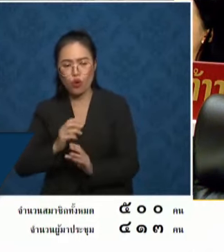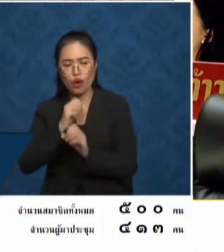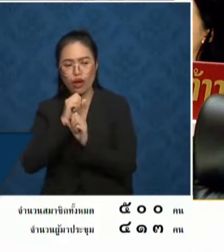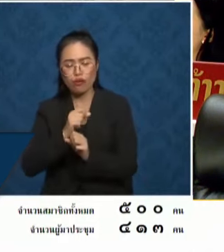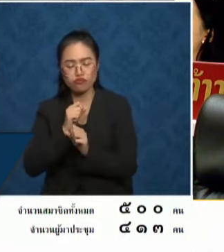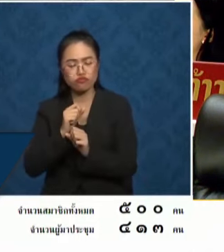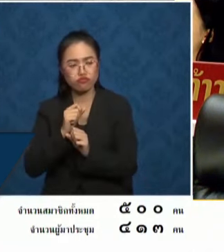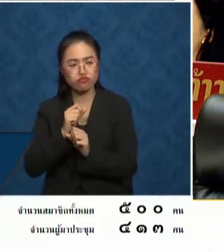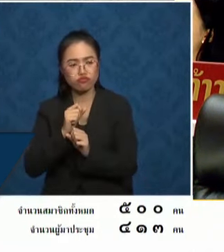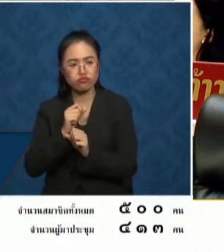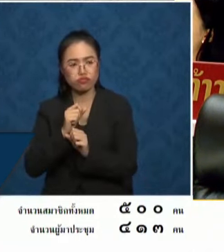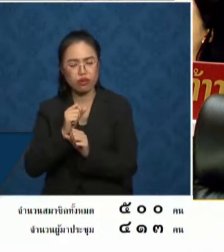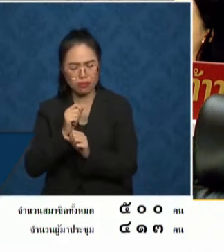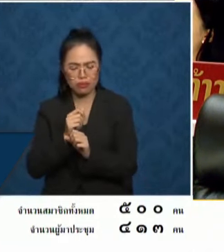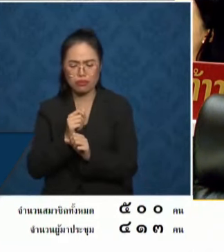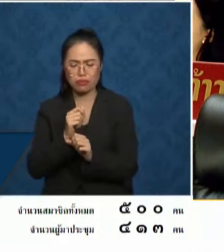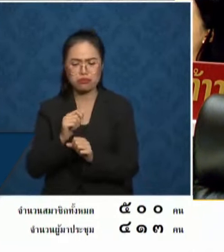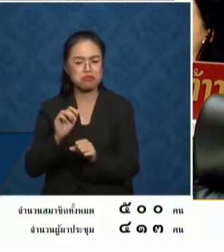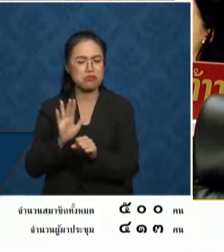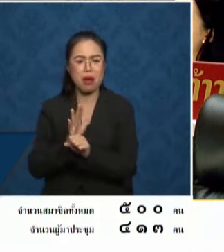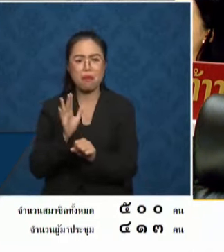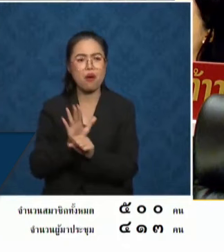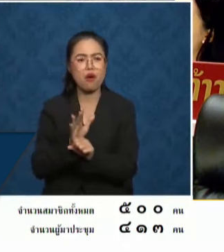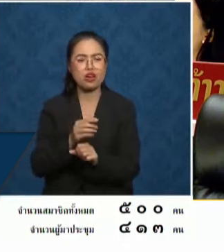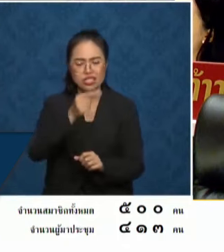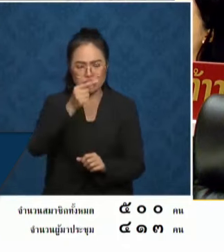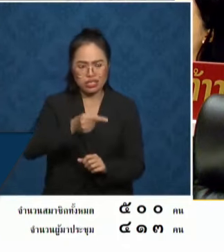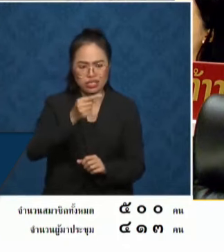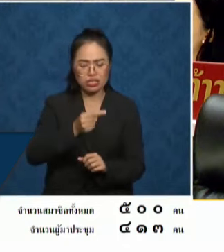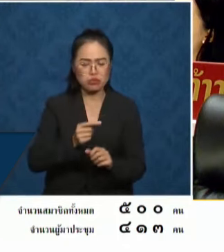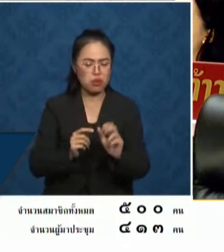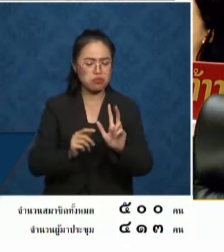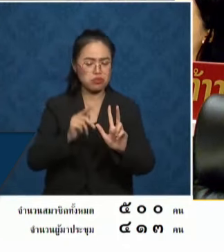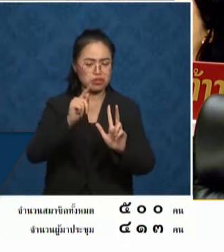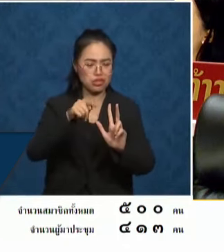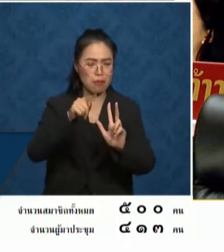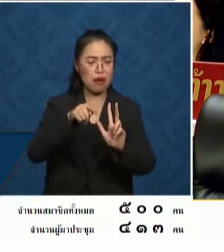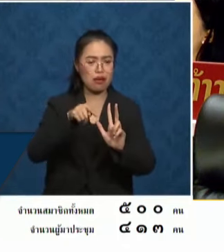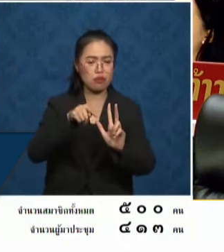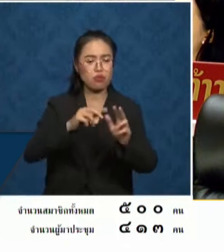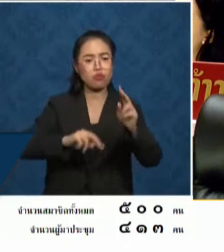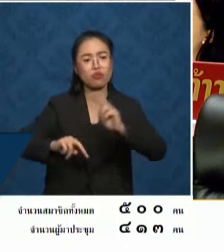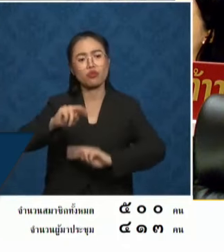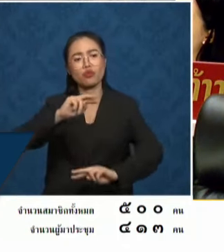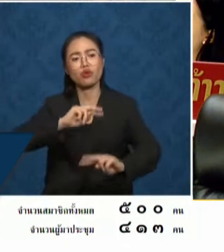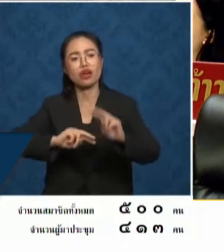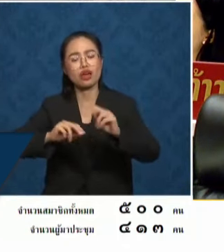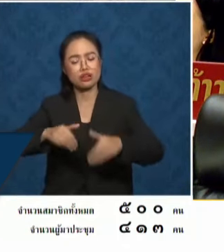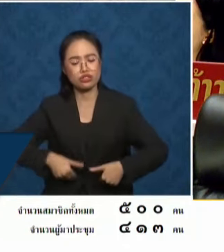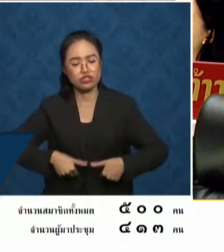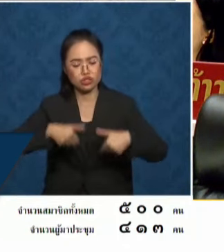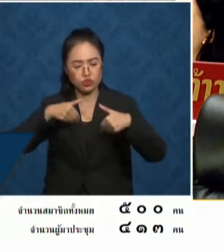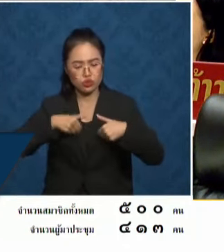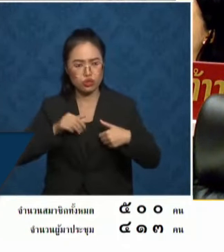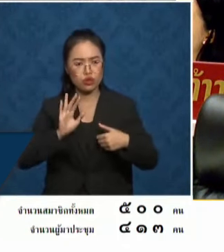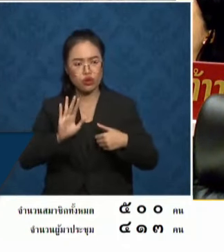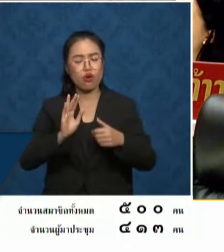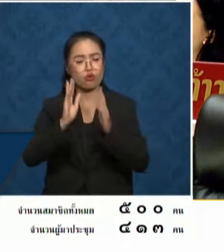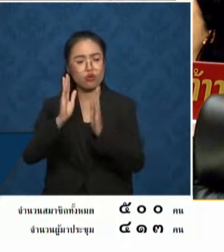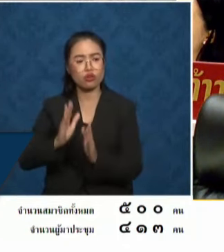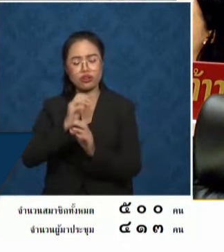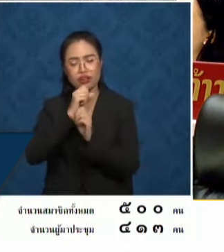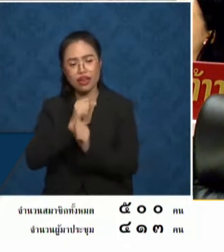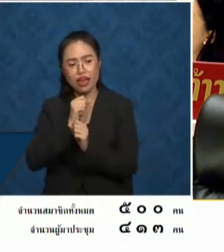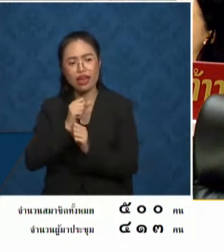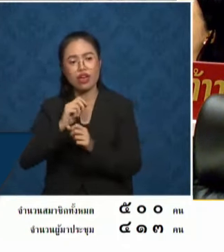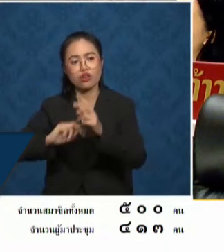งานฉบับนี้เนี่ยยืนยันแล้วนะคะว่าขั้นต่ำ3,000บาทเนี่ยสามารถดูแลคุณภาพผู้สูงอายุนอกจากเนี้ยยังดู